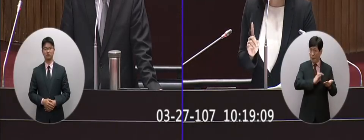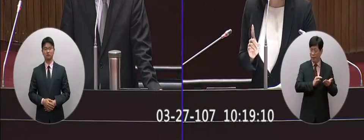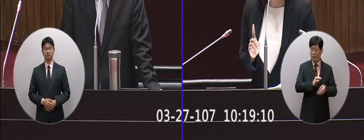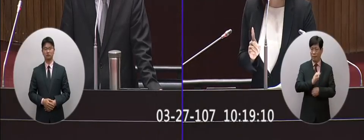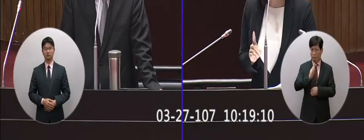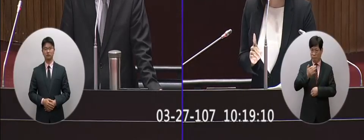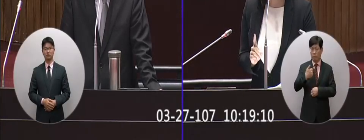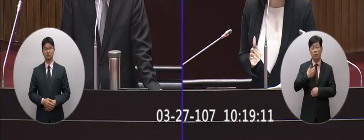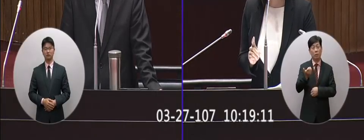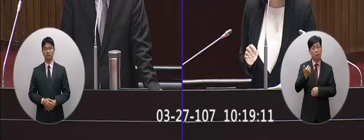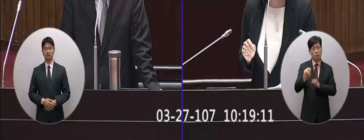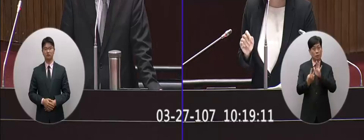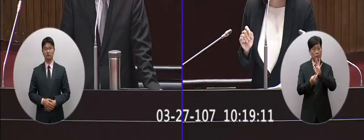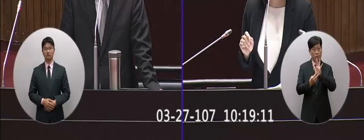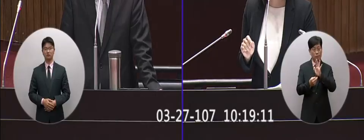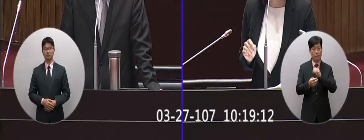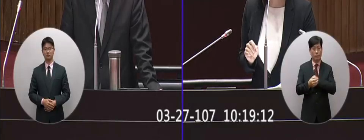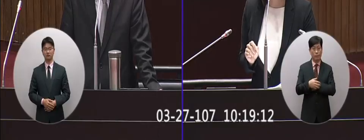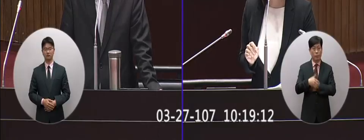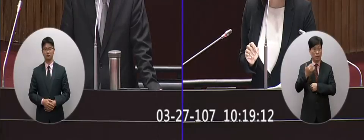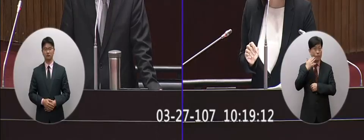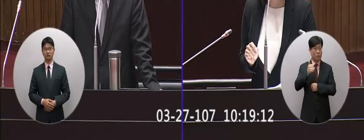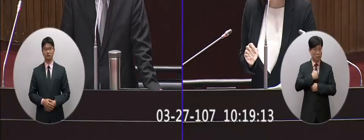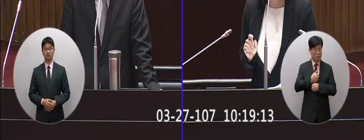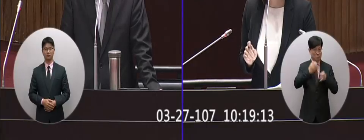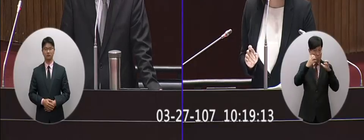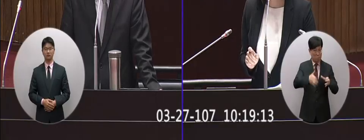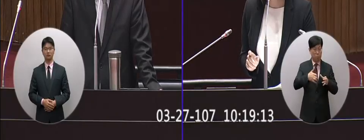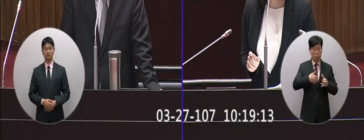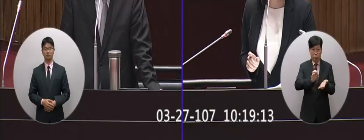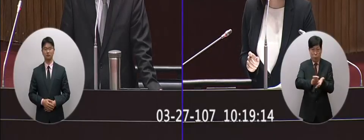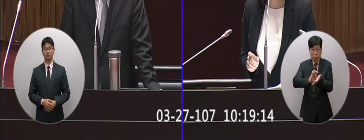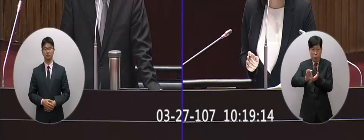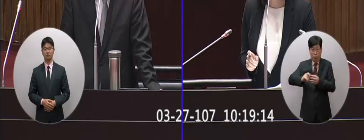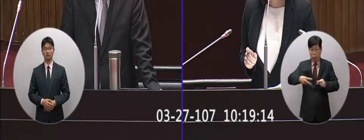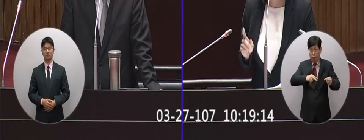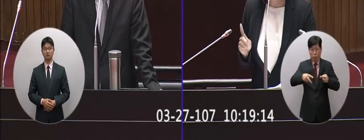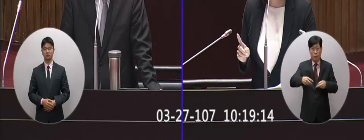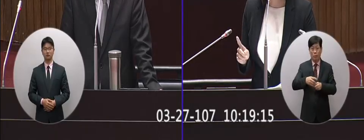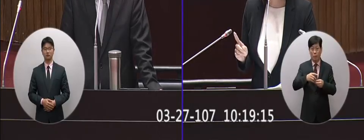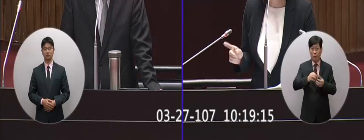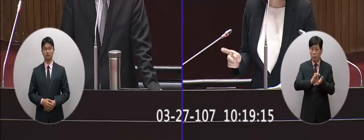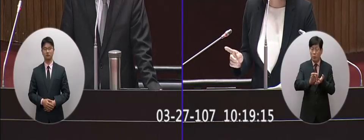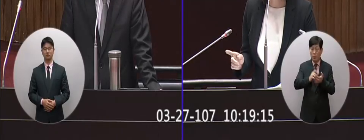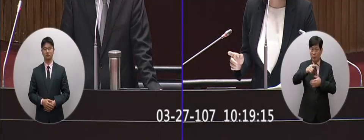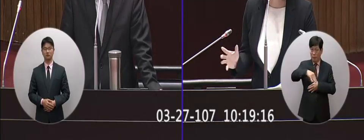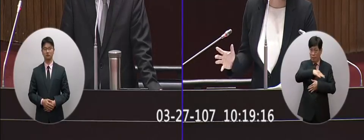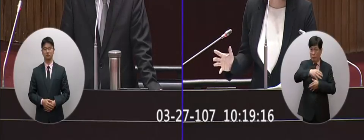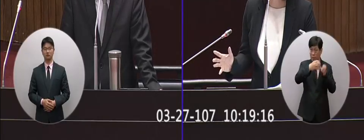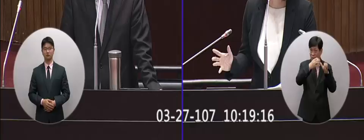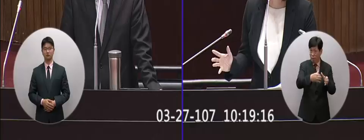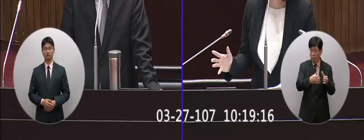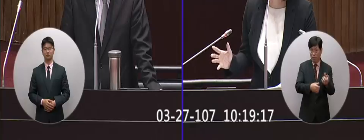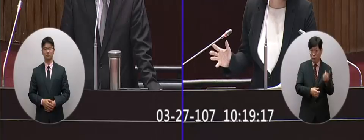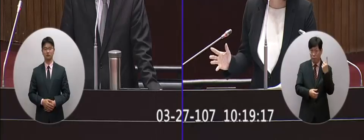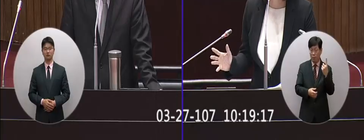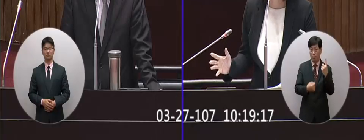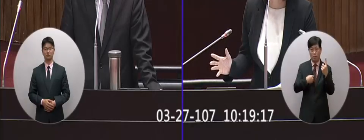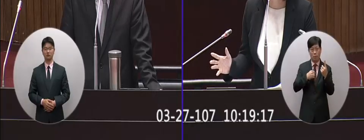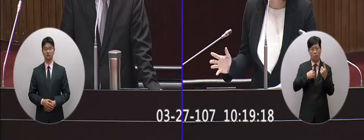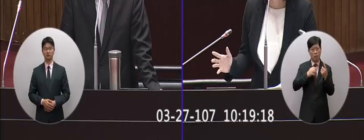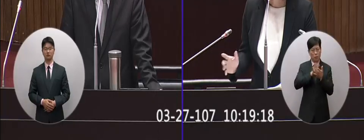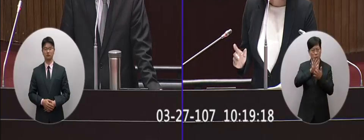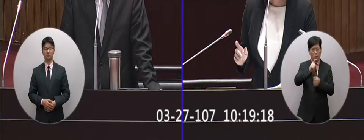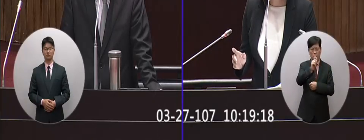可是我刚刚讲的是建制的成本而已哦，你光是建设哦，你一场一个示范场，它是我们未